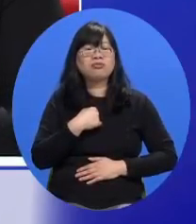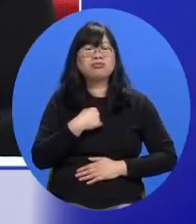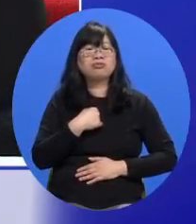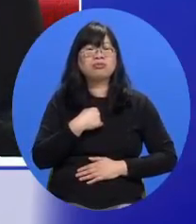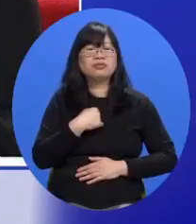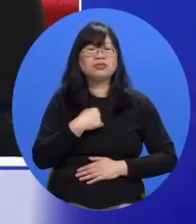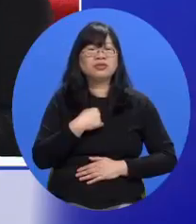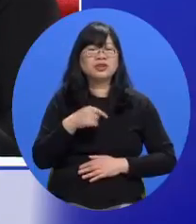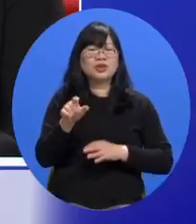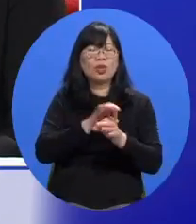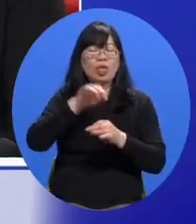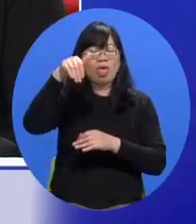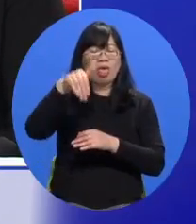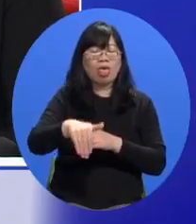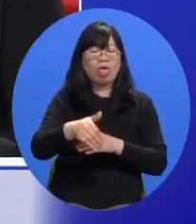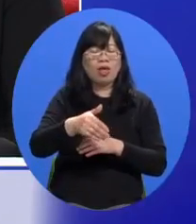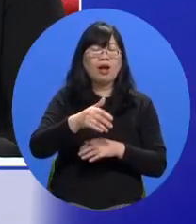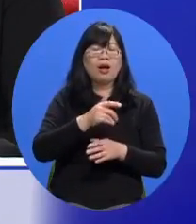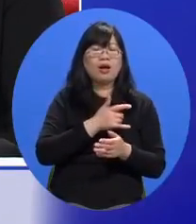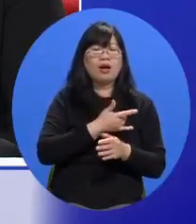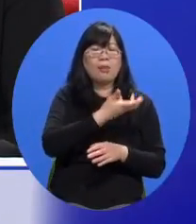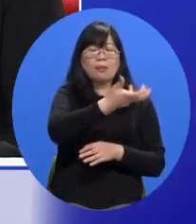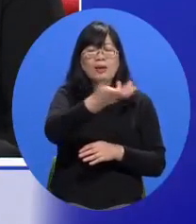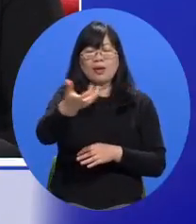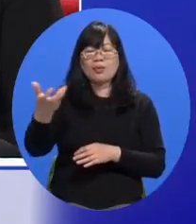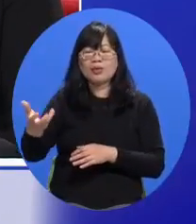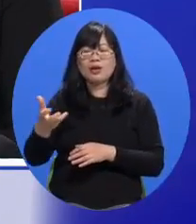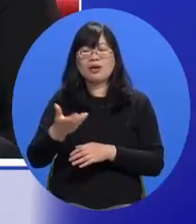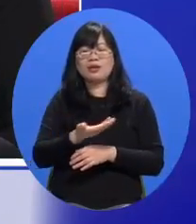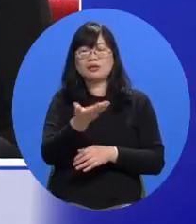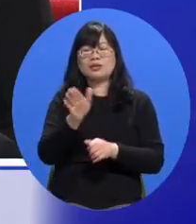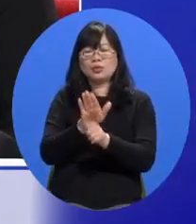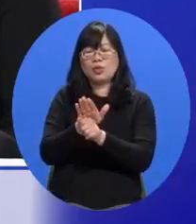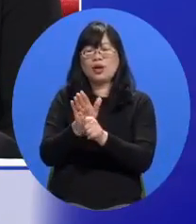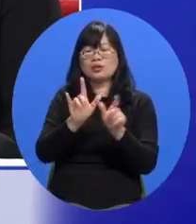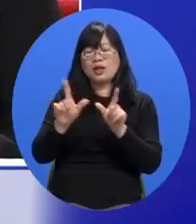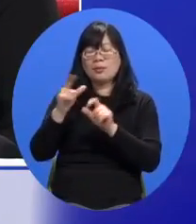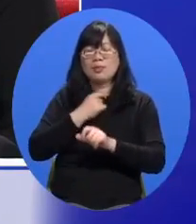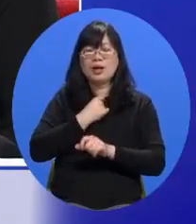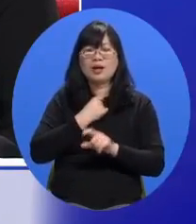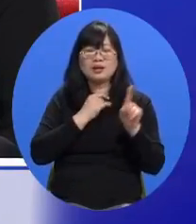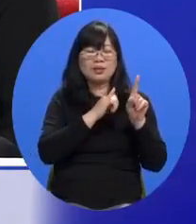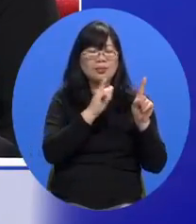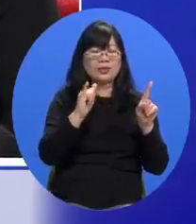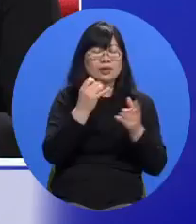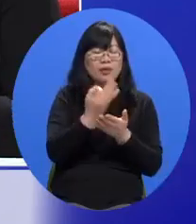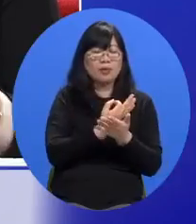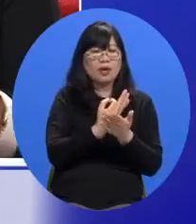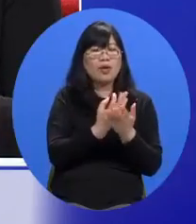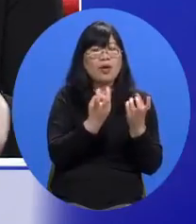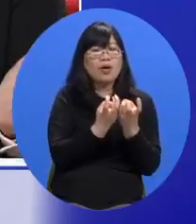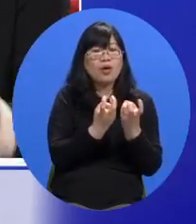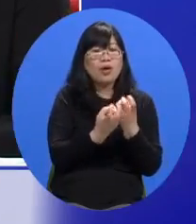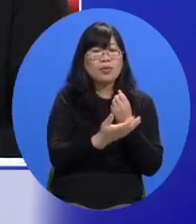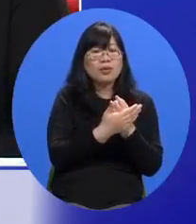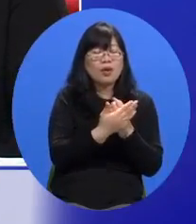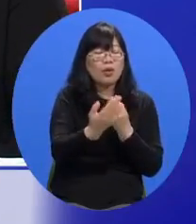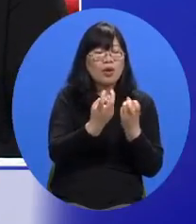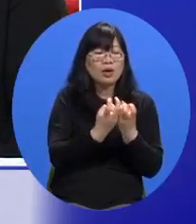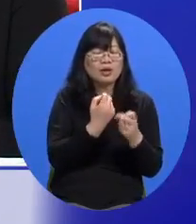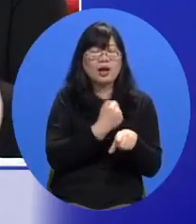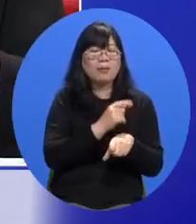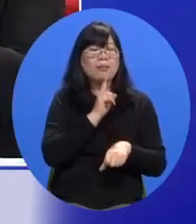다니면서 그들을 도와주는 삶을 살고 있습니다. 그렇게 얘기해요. 단 한 명도 제가 돈을 벌어서 어찌어찌 해서 어떻게